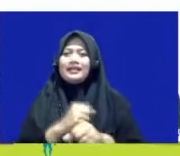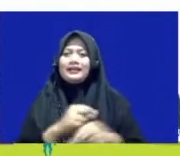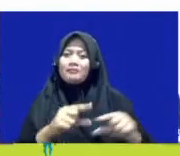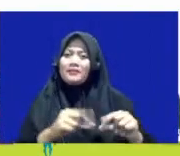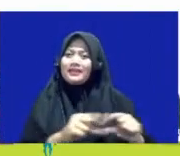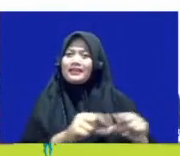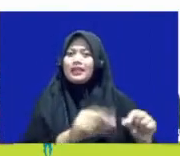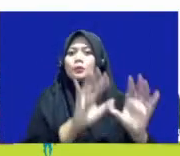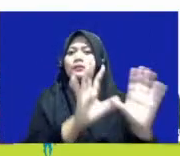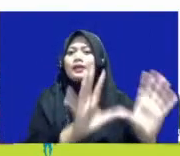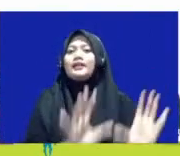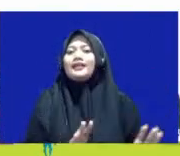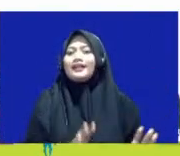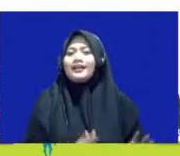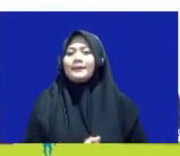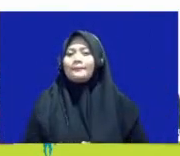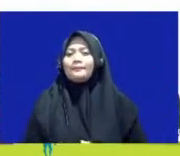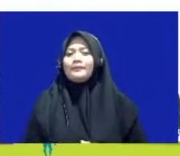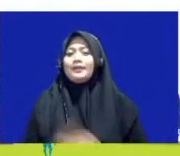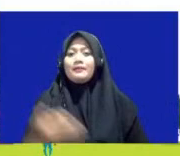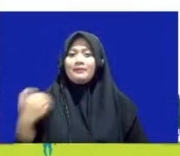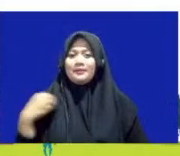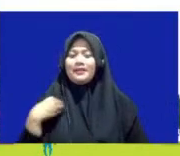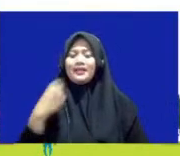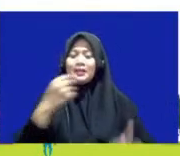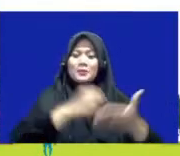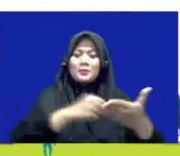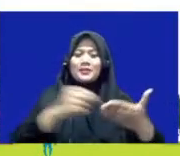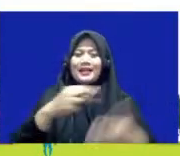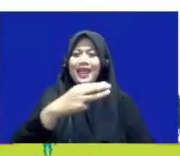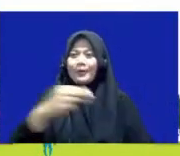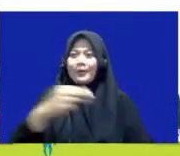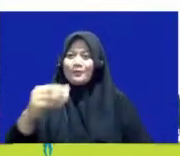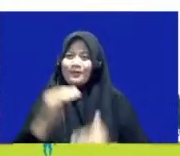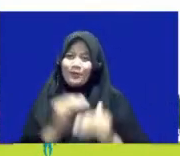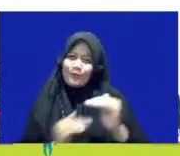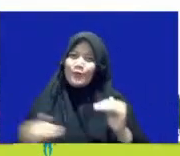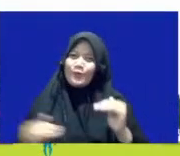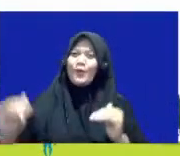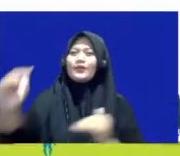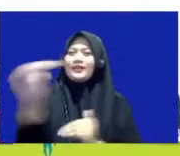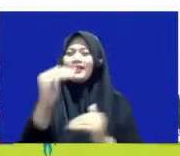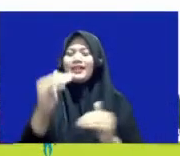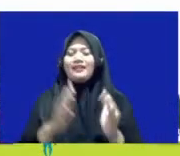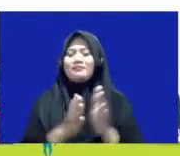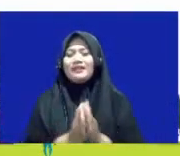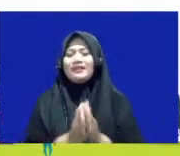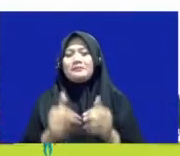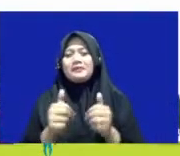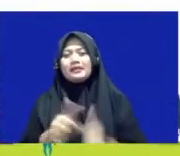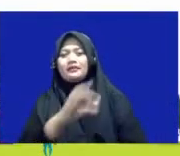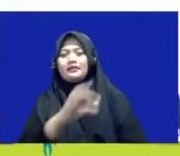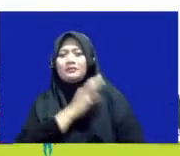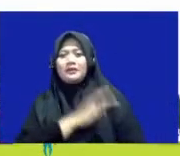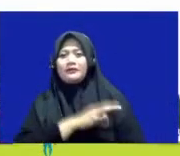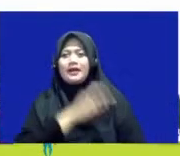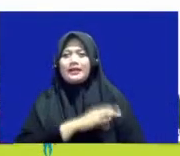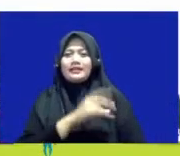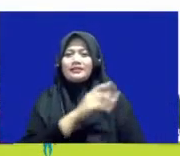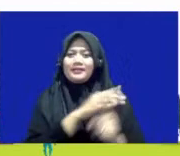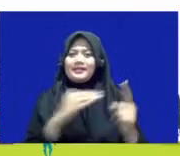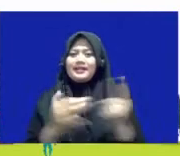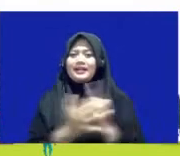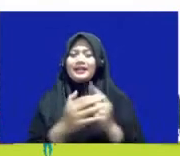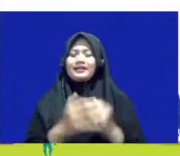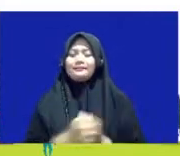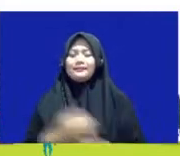sehingga memiliki nilai ekonomi yang sangat tinggi dan bisa dimanfaatkan oleh masyarakat sekitar. Keberadaan hutan